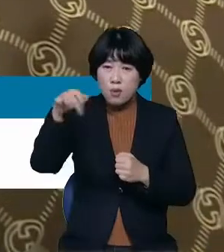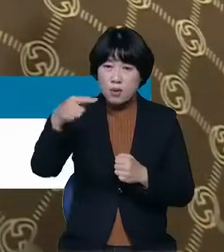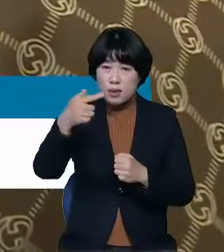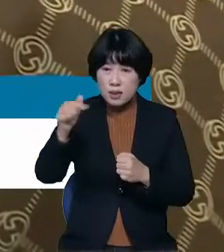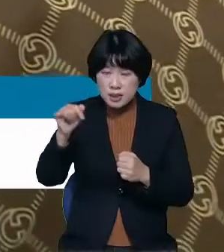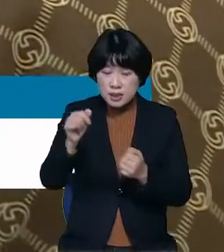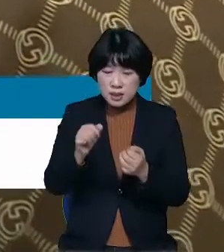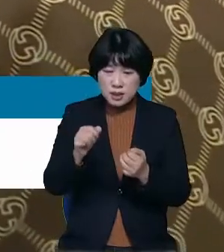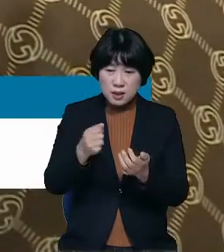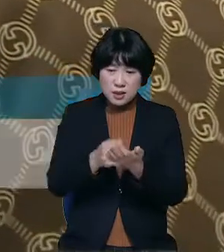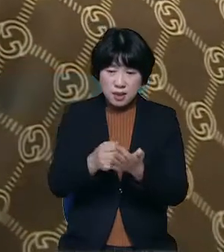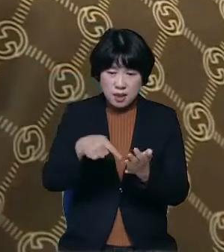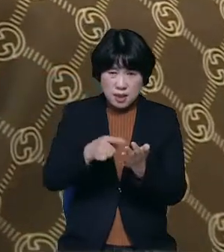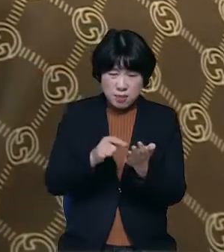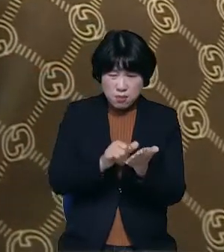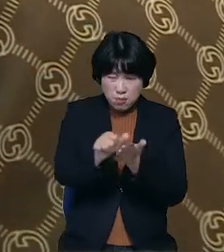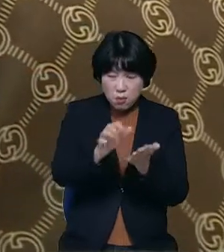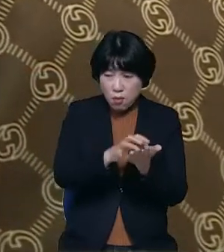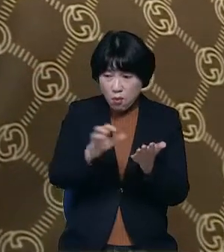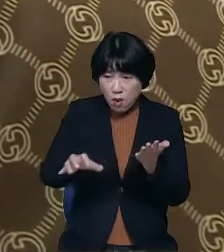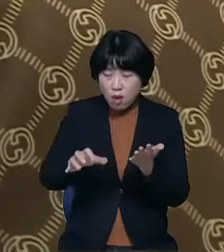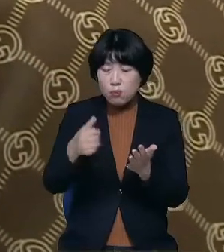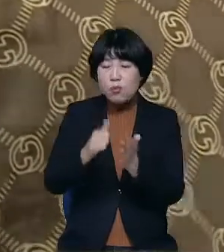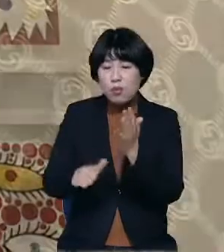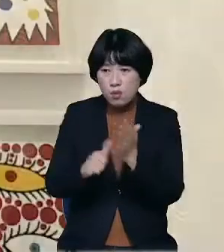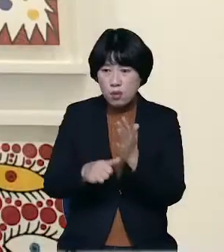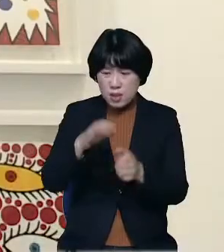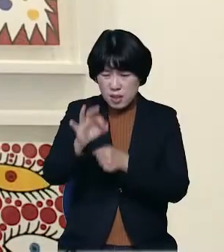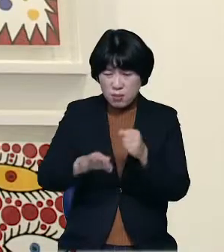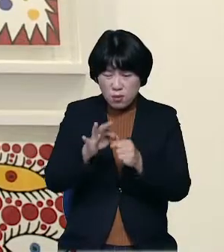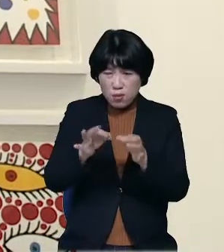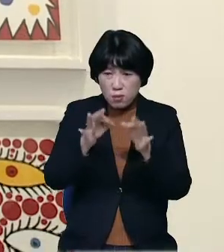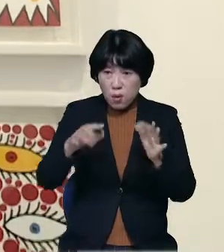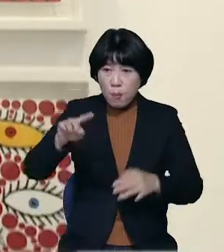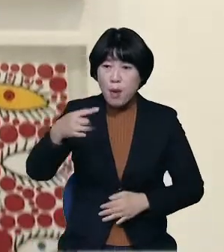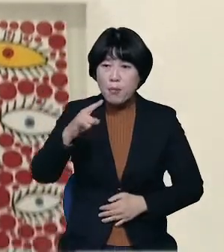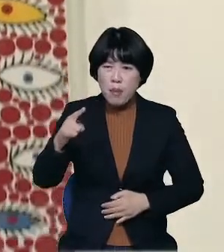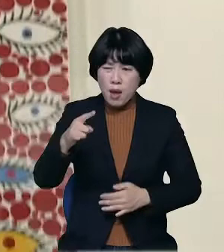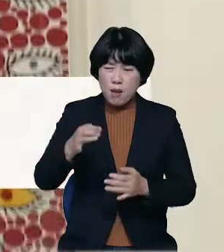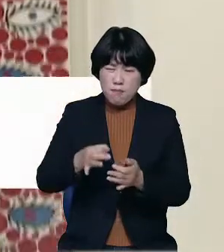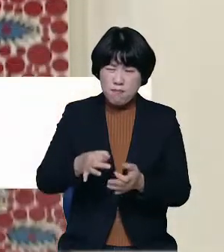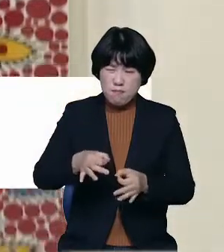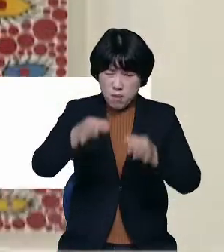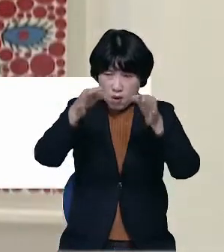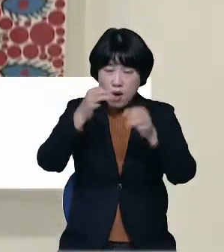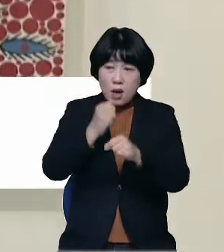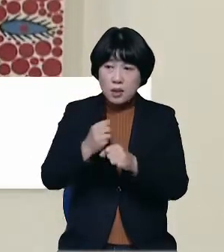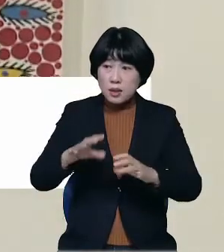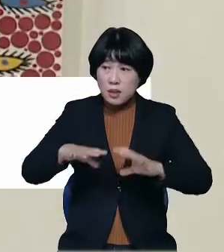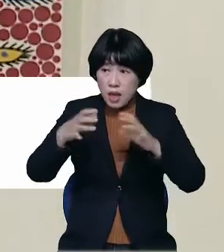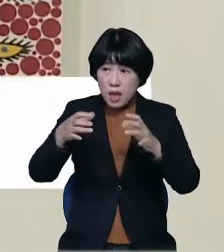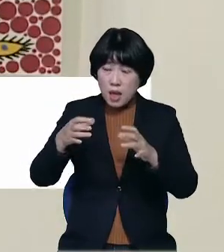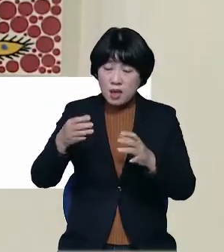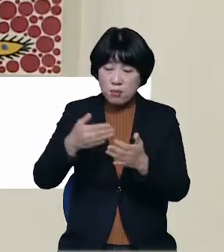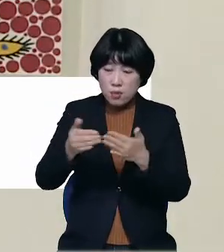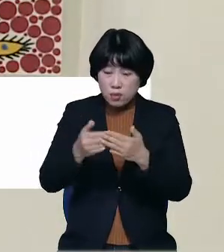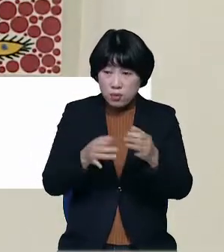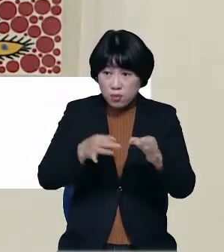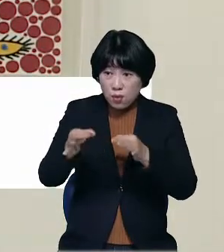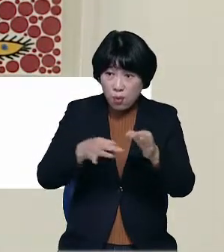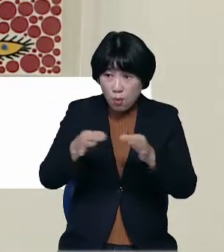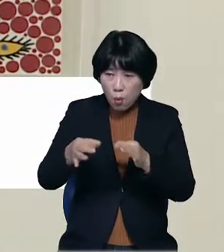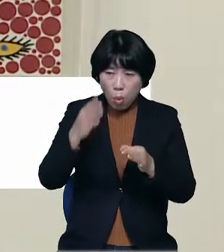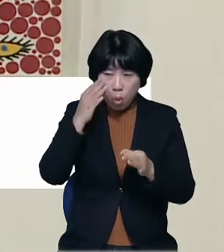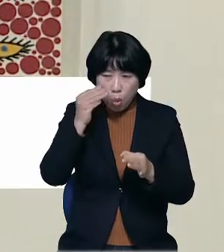작품. 최근 10년간 100배 이상 작품 가격이 오르며 세계 미술 시장에서 가장 활발하게 거래되는 미국